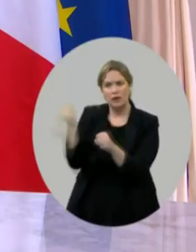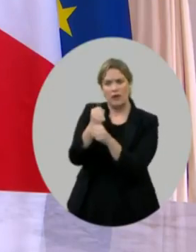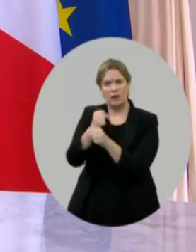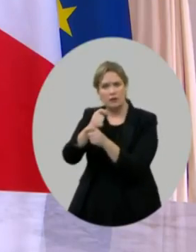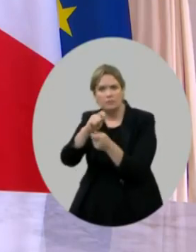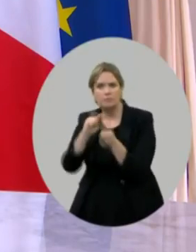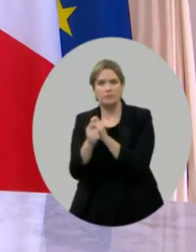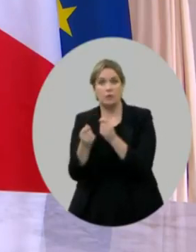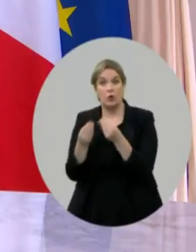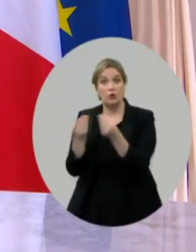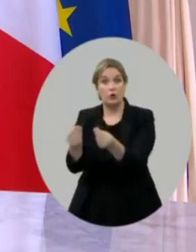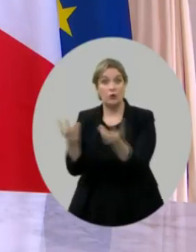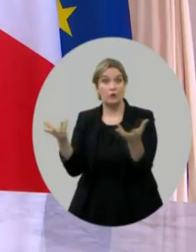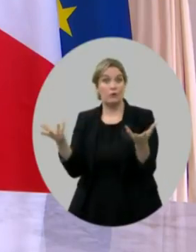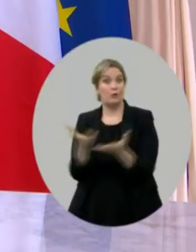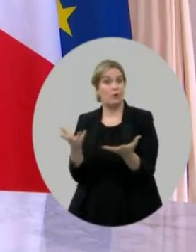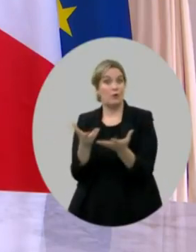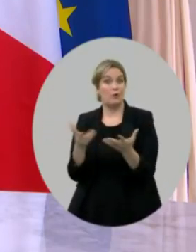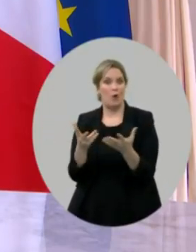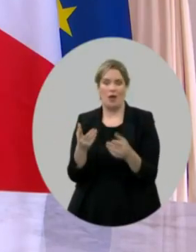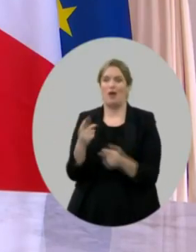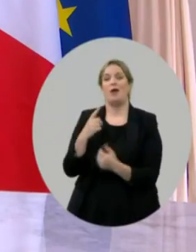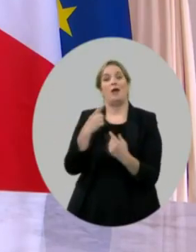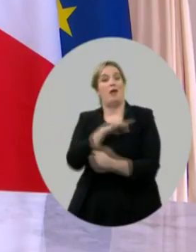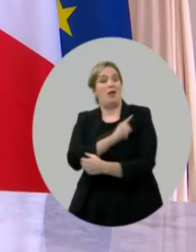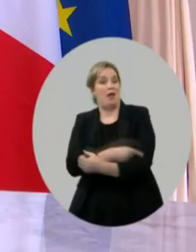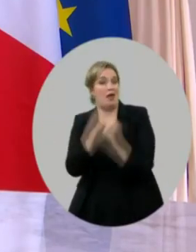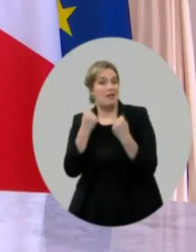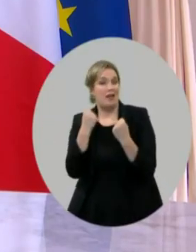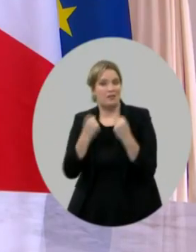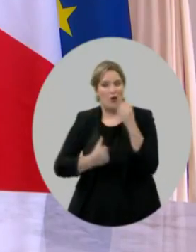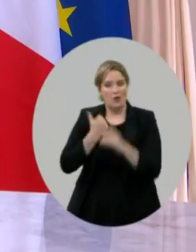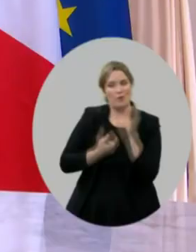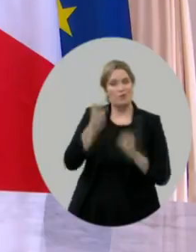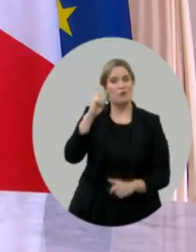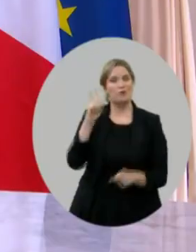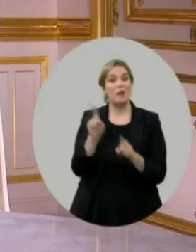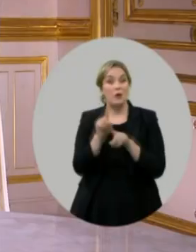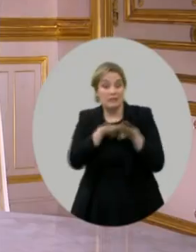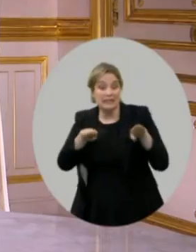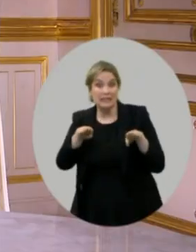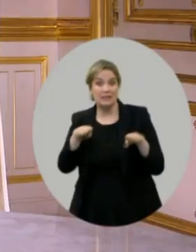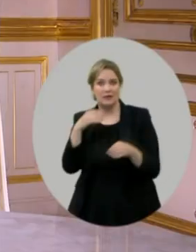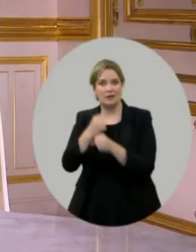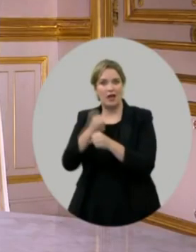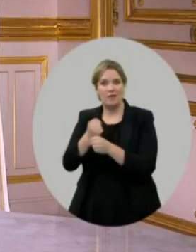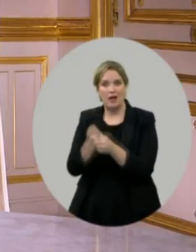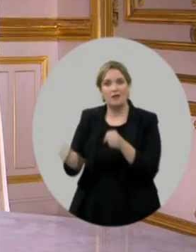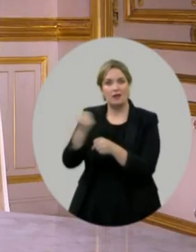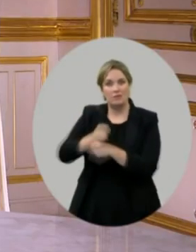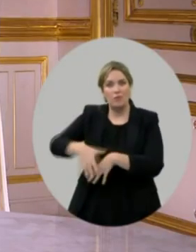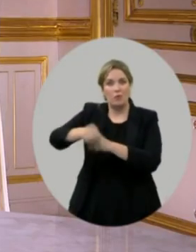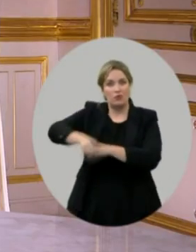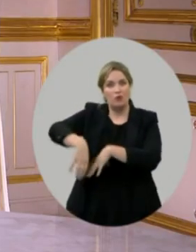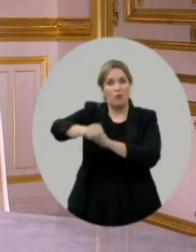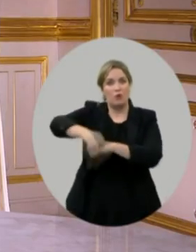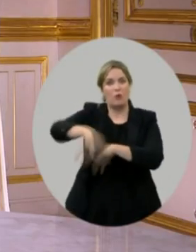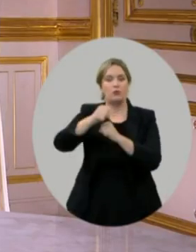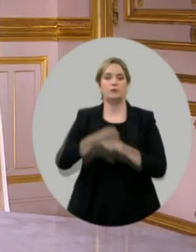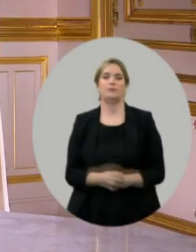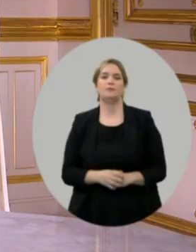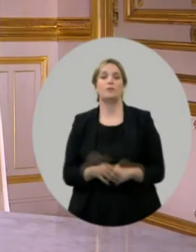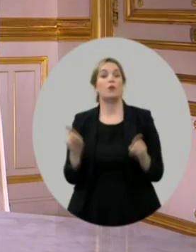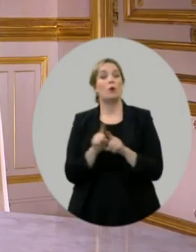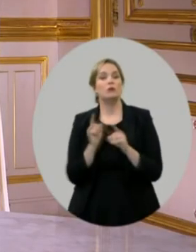permettent davantage d'autonomie énergétique et de création d'emplois. Pour l'égalité entre les hommes